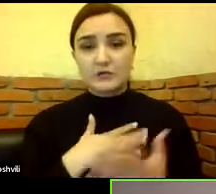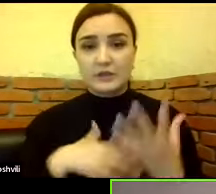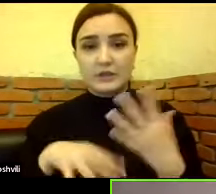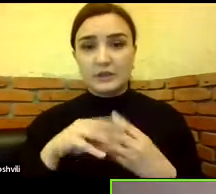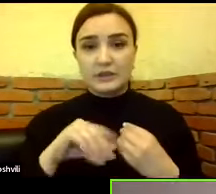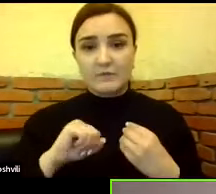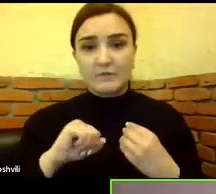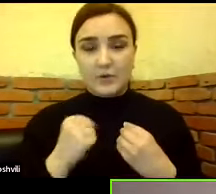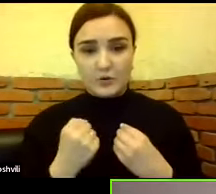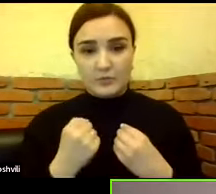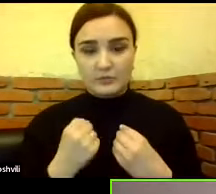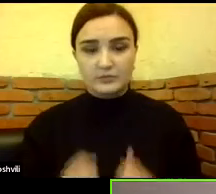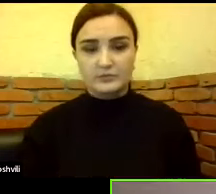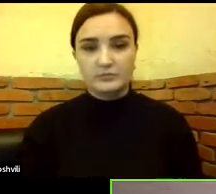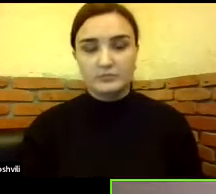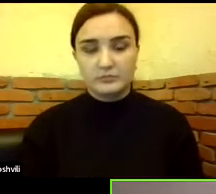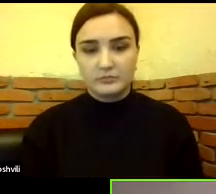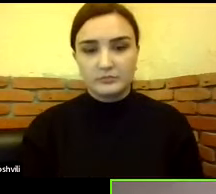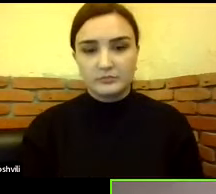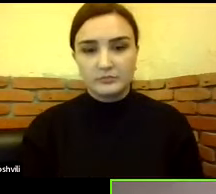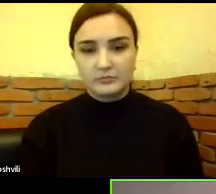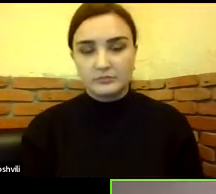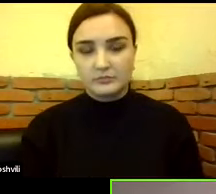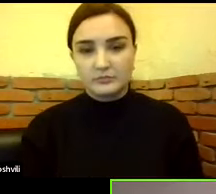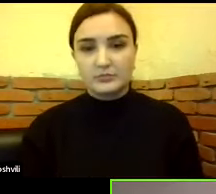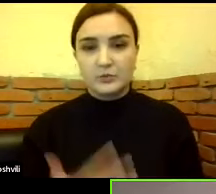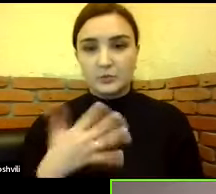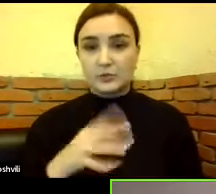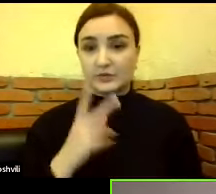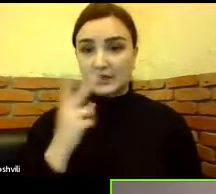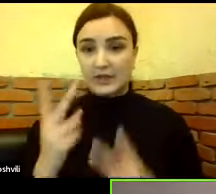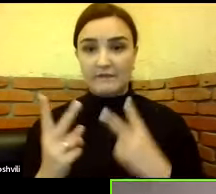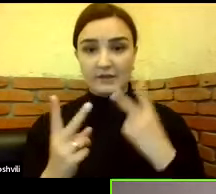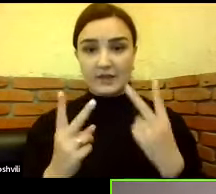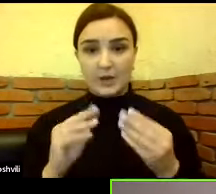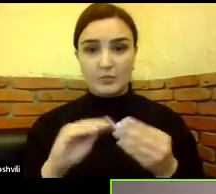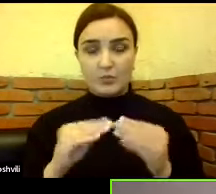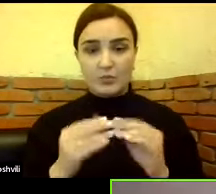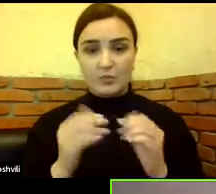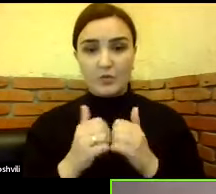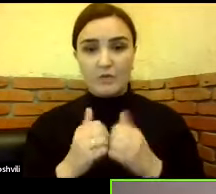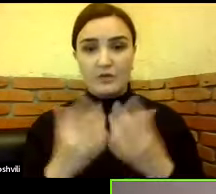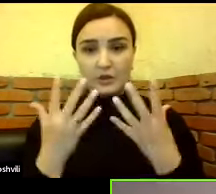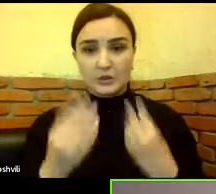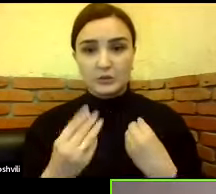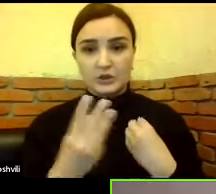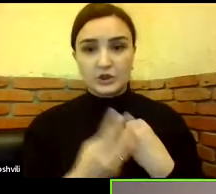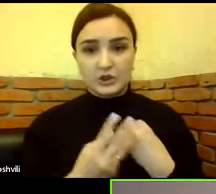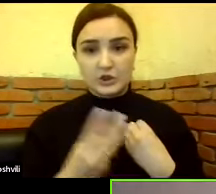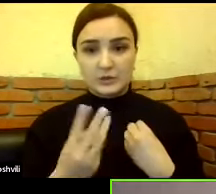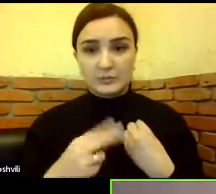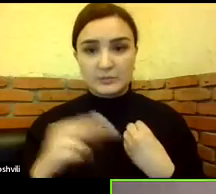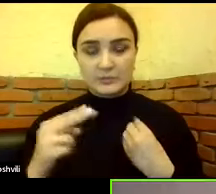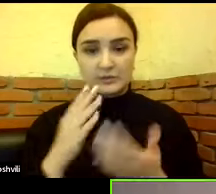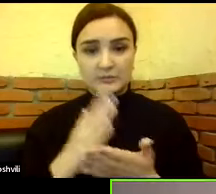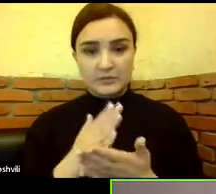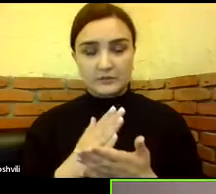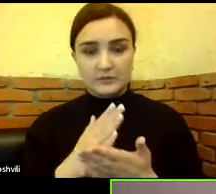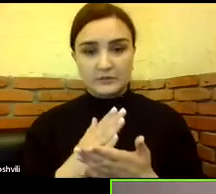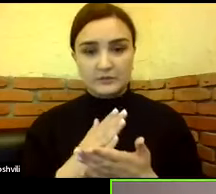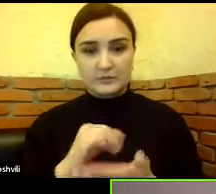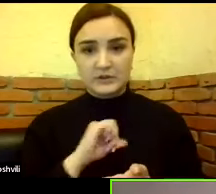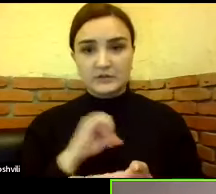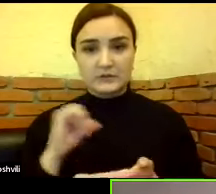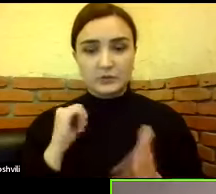უკვე დავინახე ის პრობლემები, რომლებიც ყოველდღიურად შეშმპირებს ექმნებათ, მე თვითონ